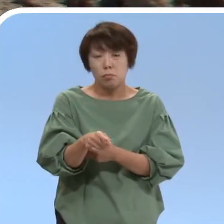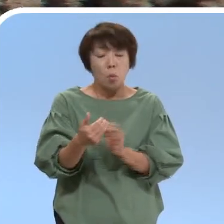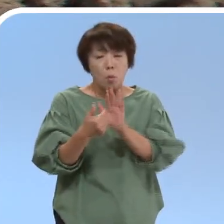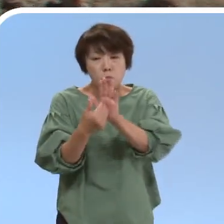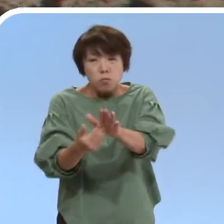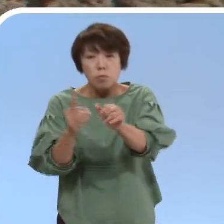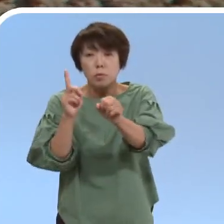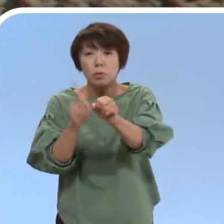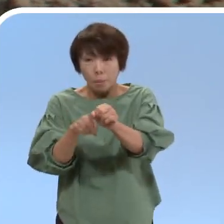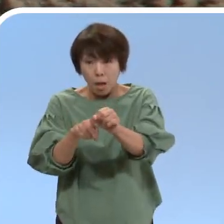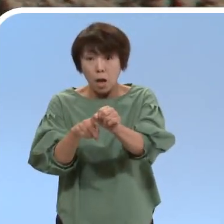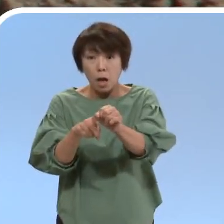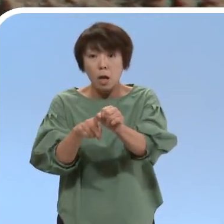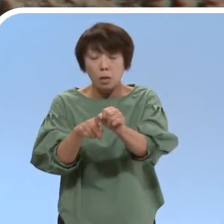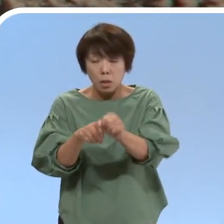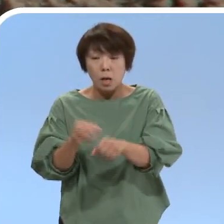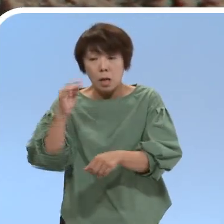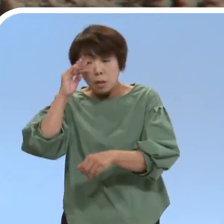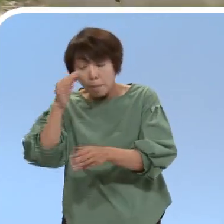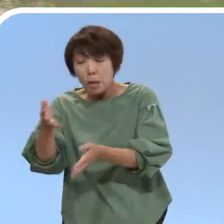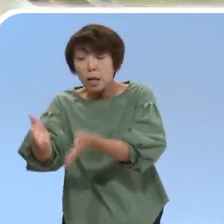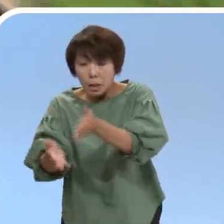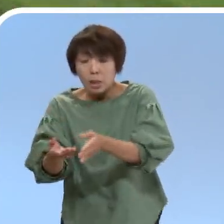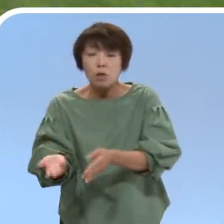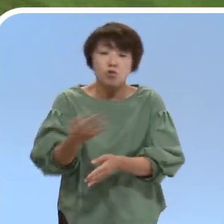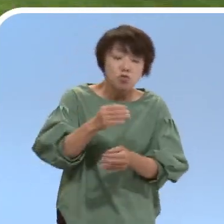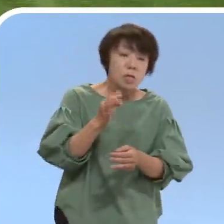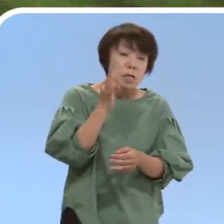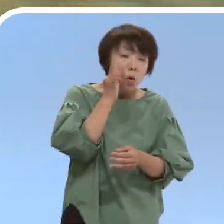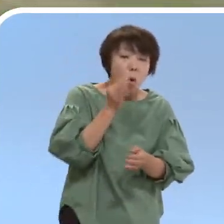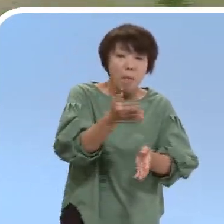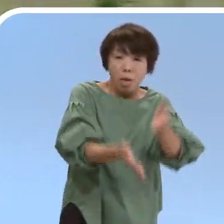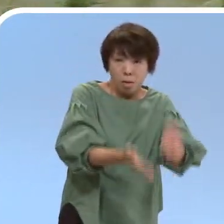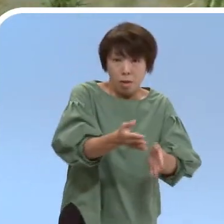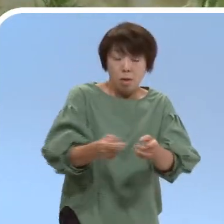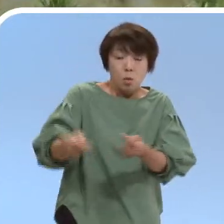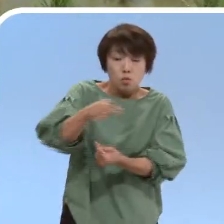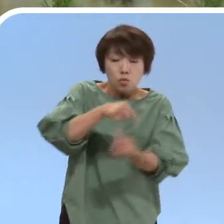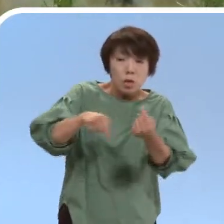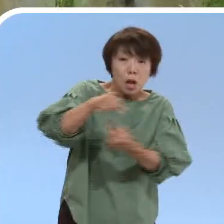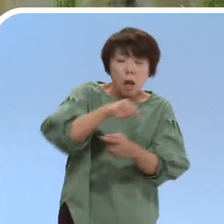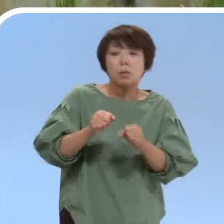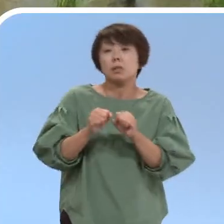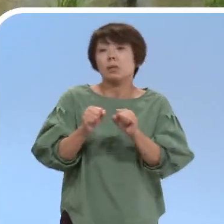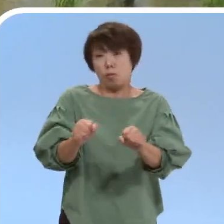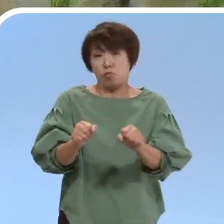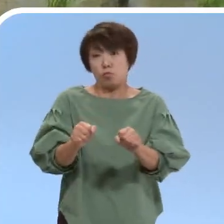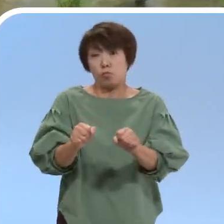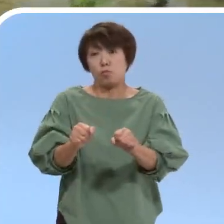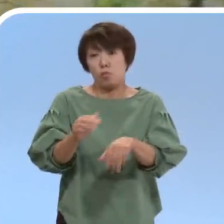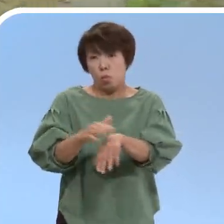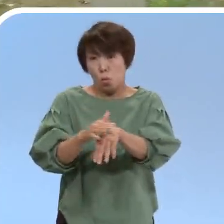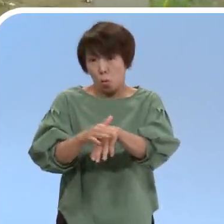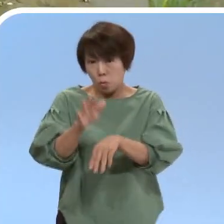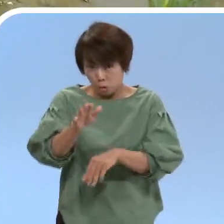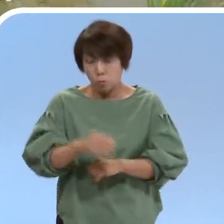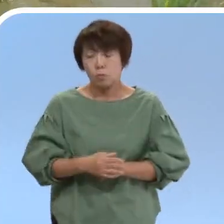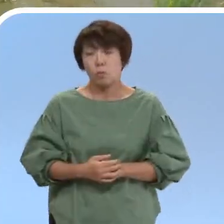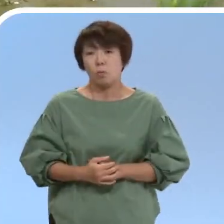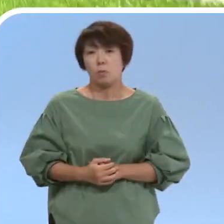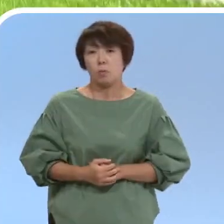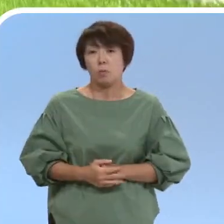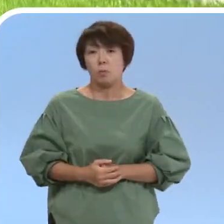はい、それが生まれないようにするのが実はこのお米を作るっていう、一回リセットされるので起こらない